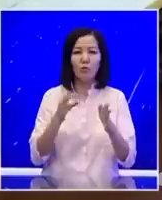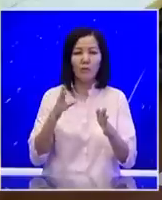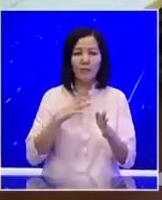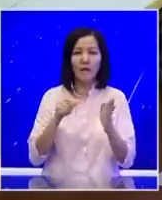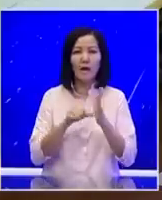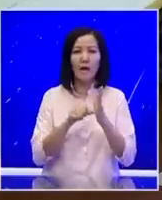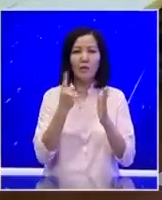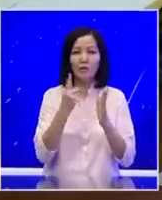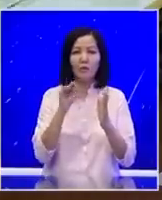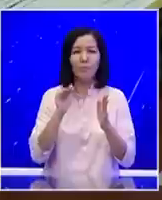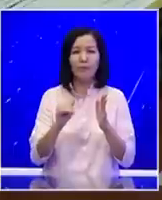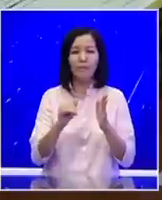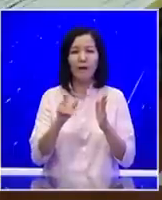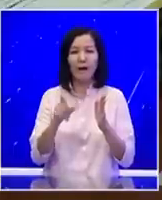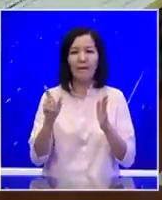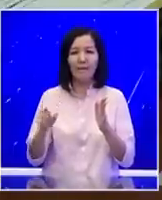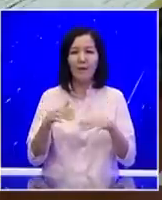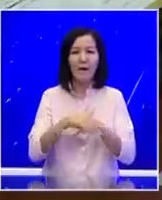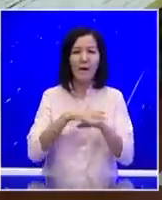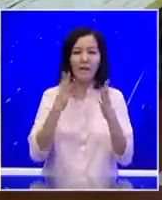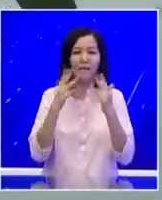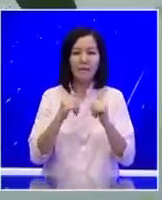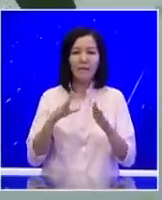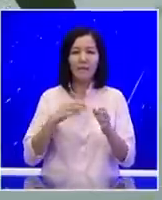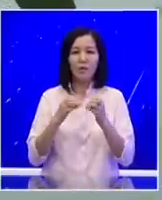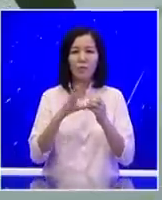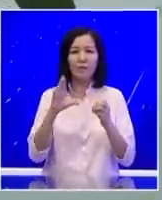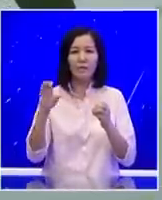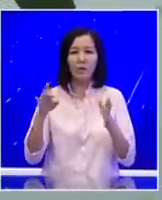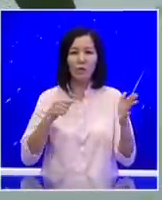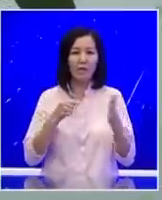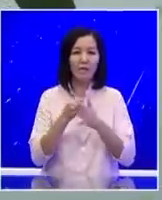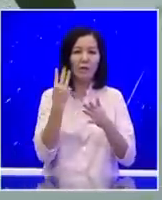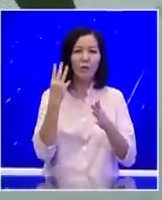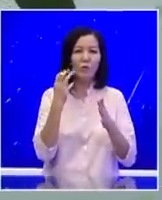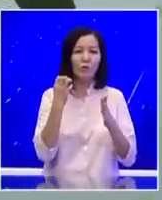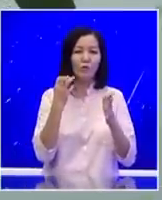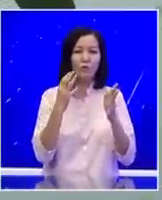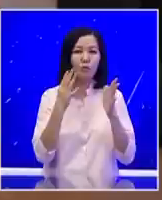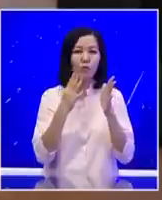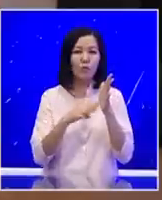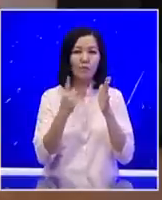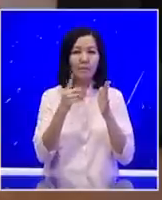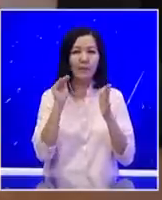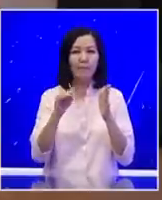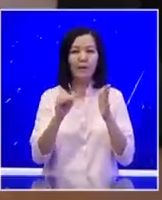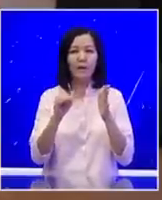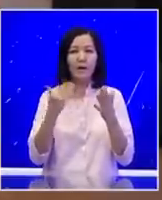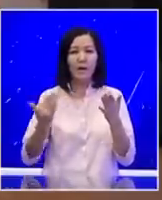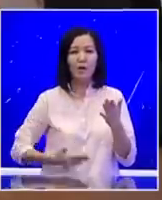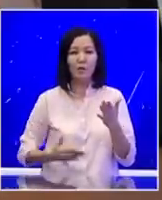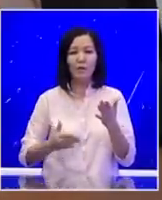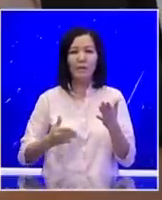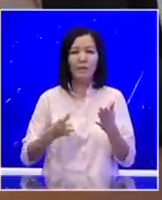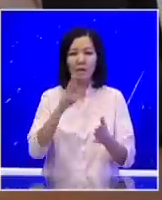түсіпті. 601 мың адам халық санына сәйкес. 15 сәуірге оның 391 мыңға жуығына әлеуметтік